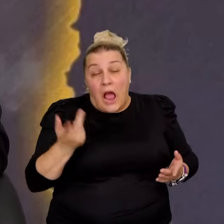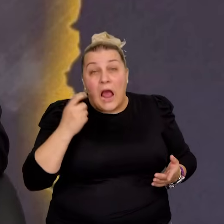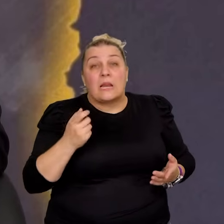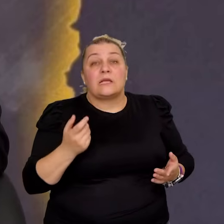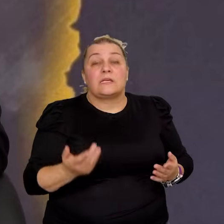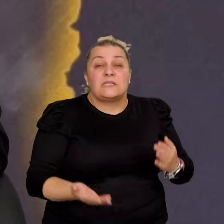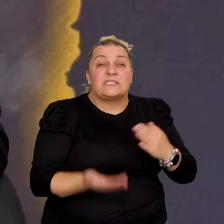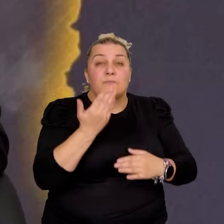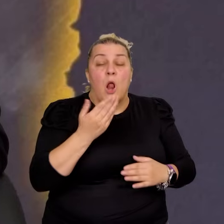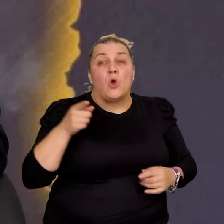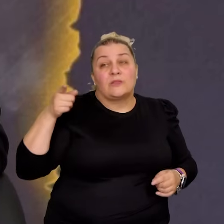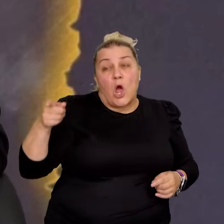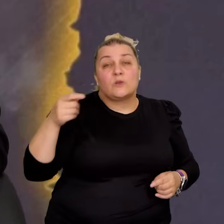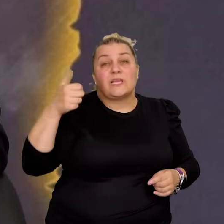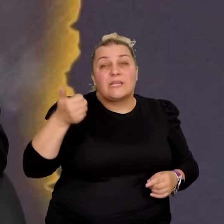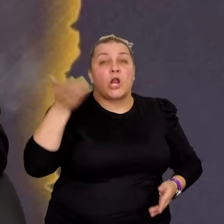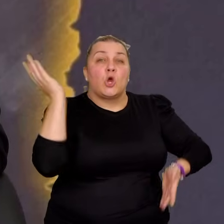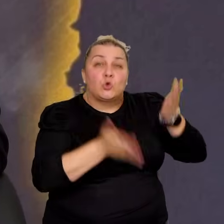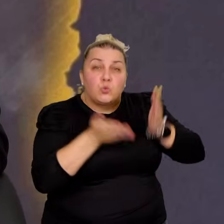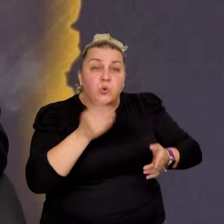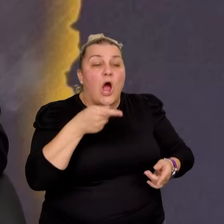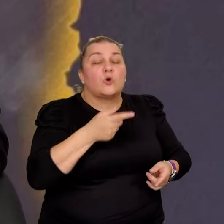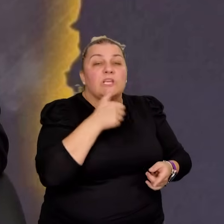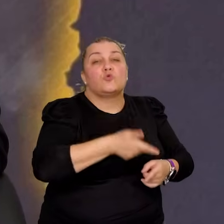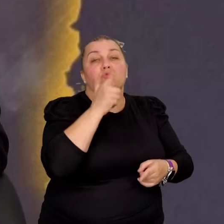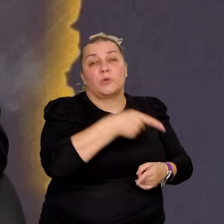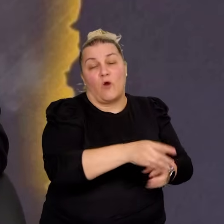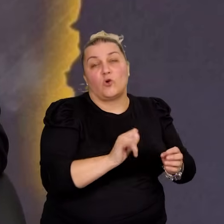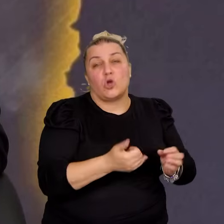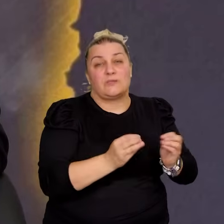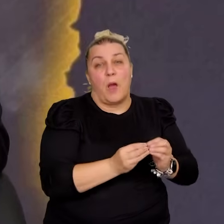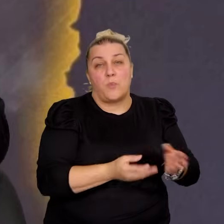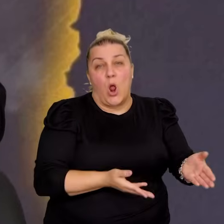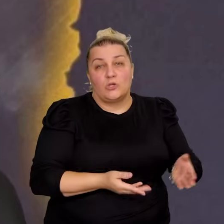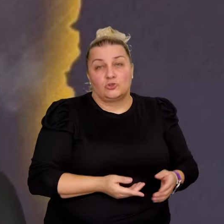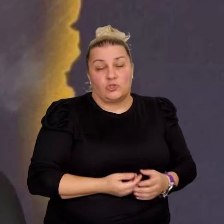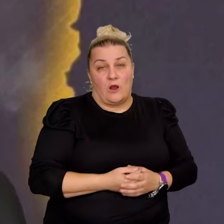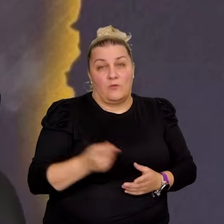da je on jedan od tih koji je tukao i ubio Josipa Boldiša.